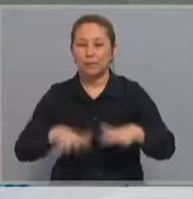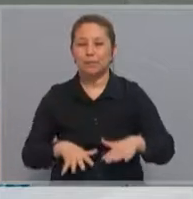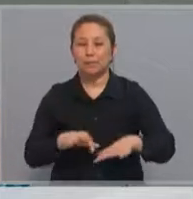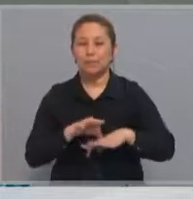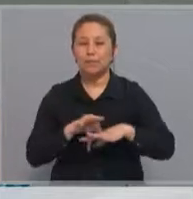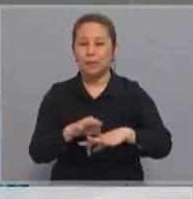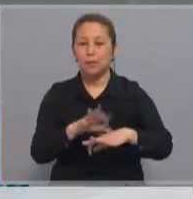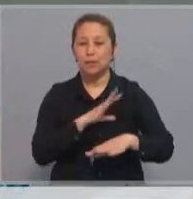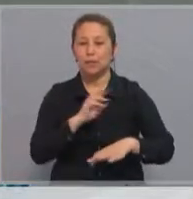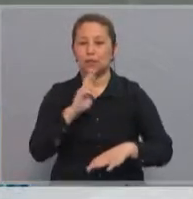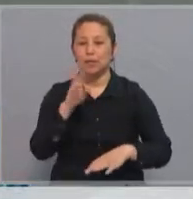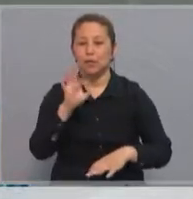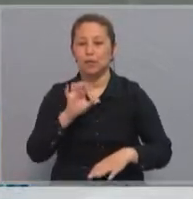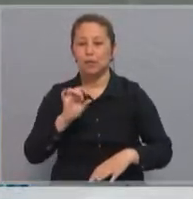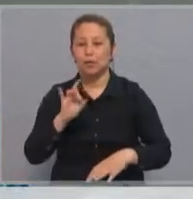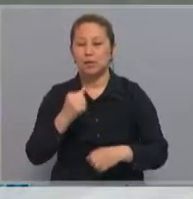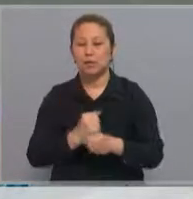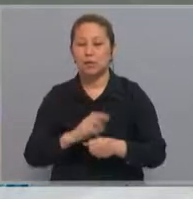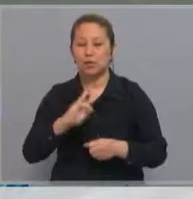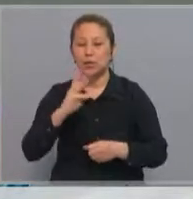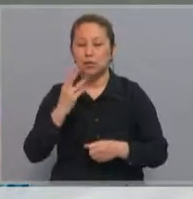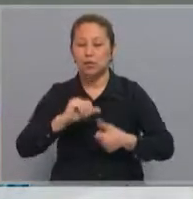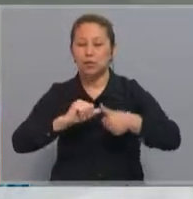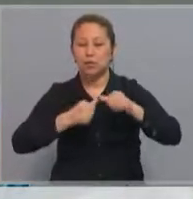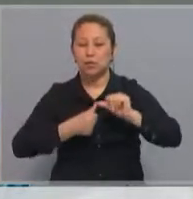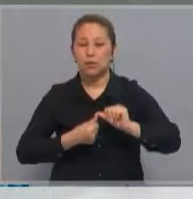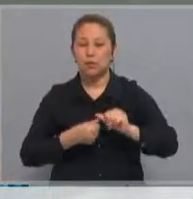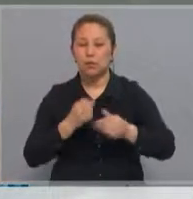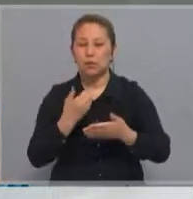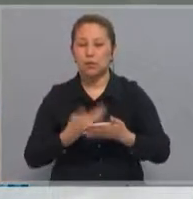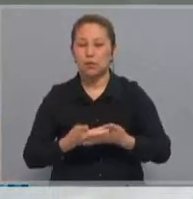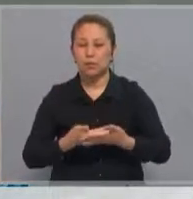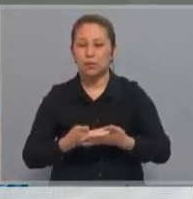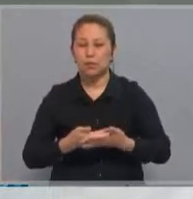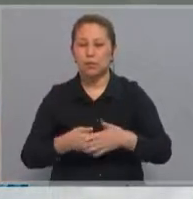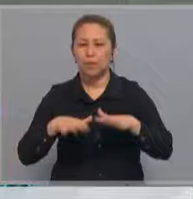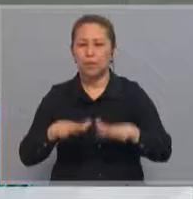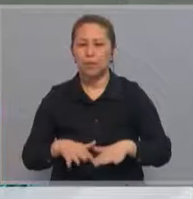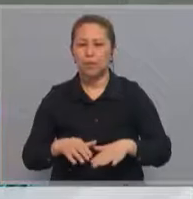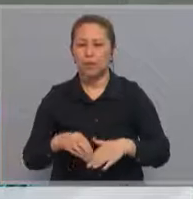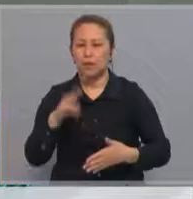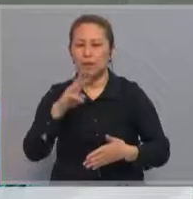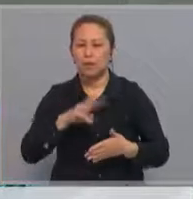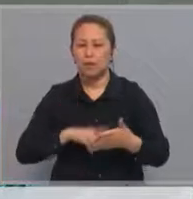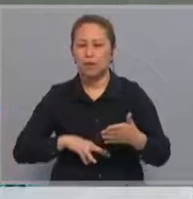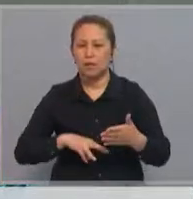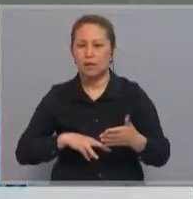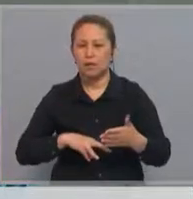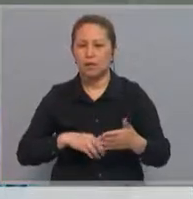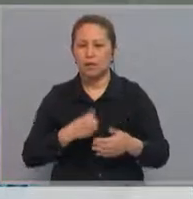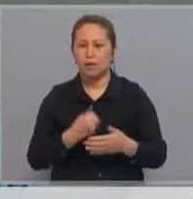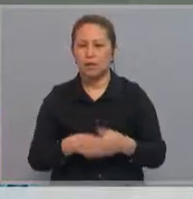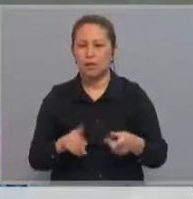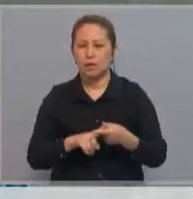болатын. Контейнерлердің 3-ші тұлғадан жалға алынған жалдау ақысы мен тұрақсыздық айыбы серіктестікке келетін қосымша